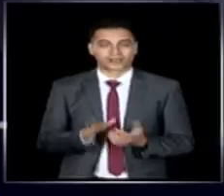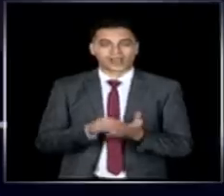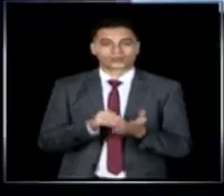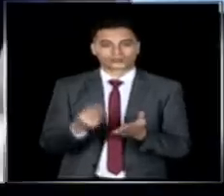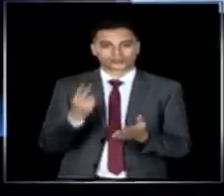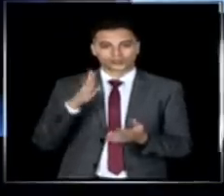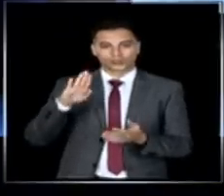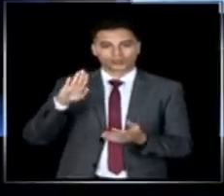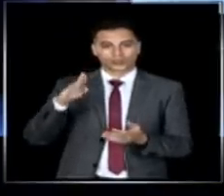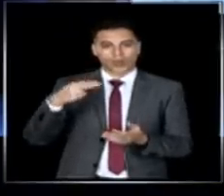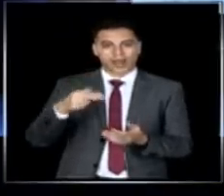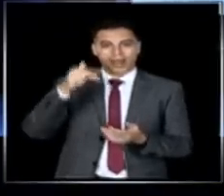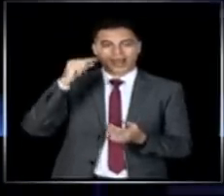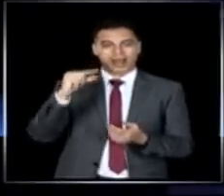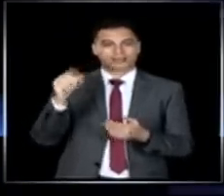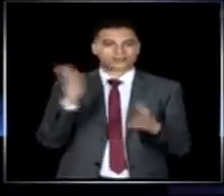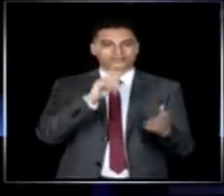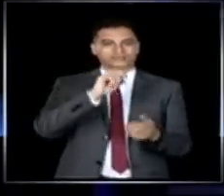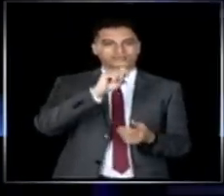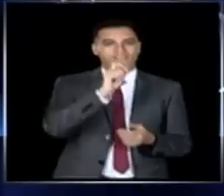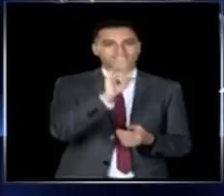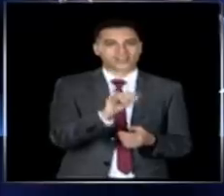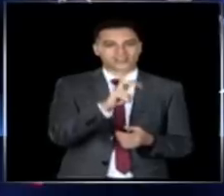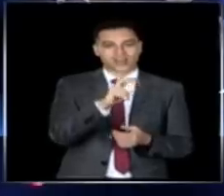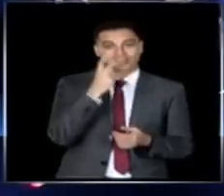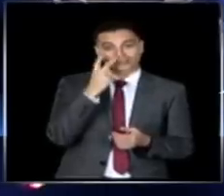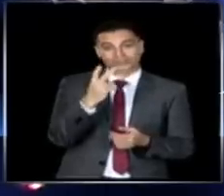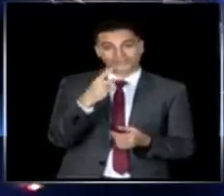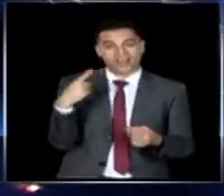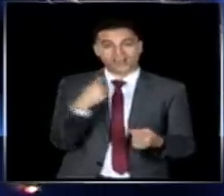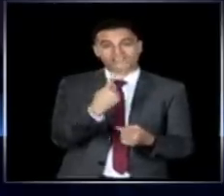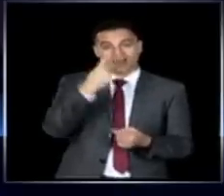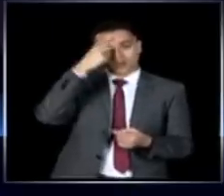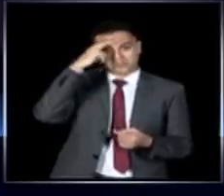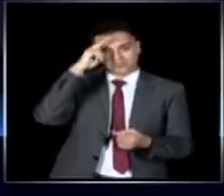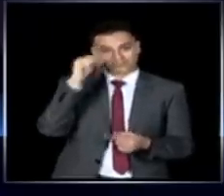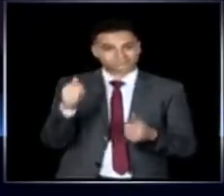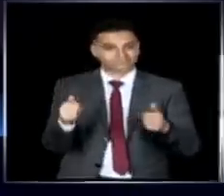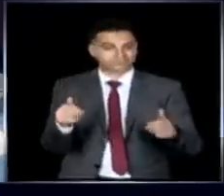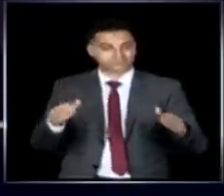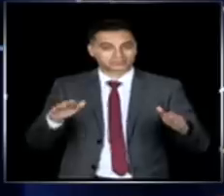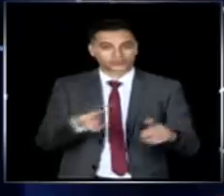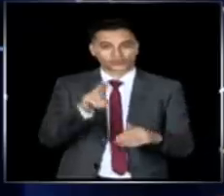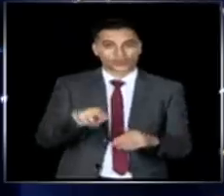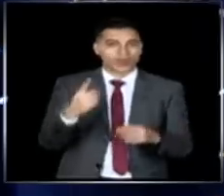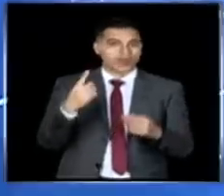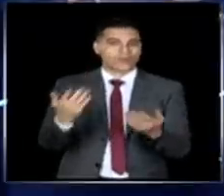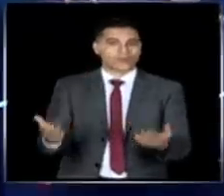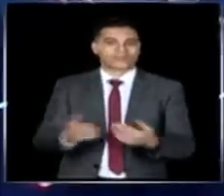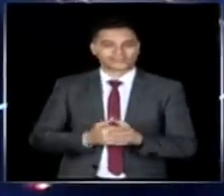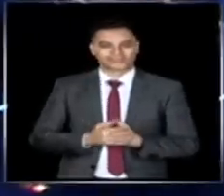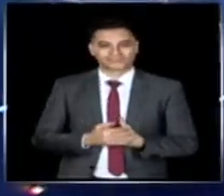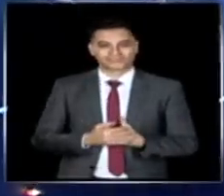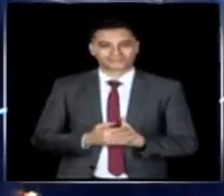أول اتنين سعاد وصفية، صفية وسعاد، والهدف الأول والسؤال الأول